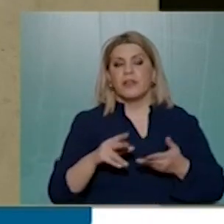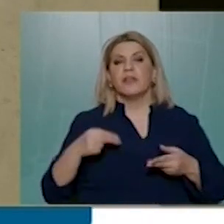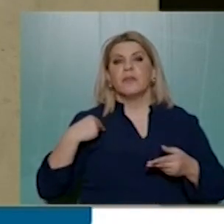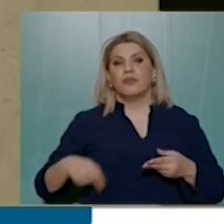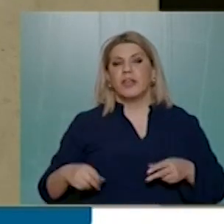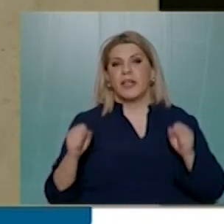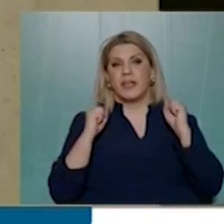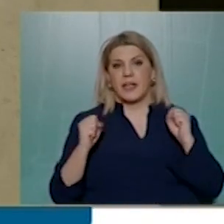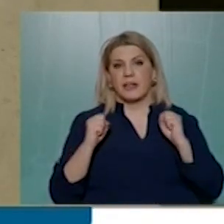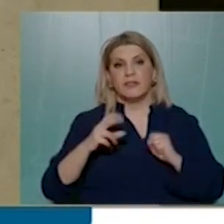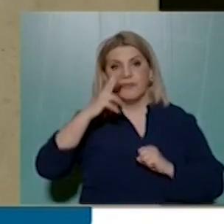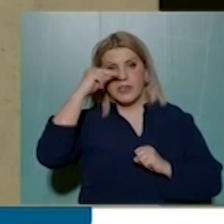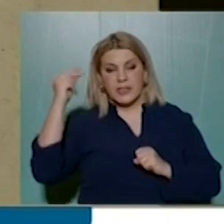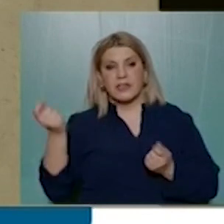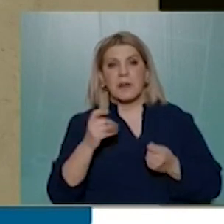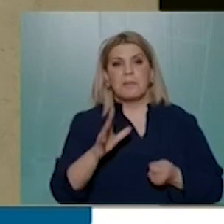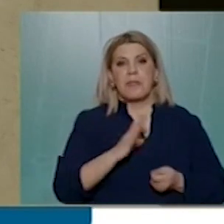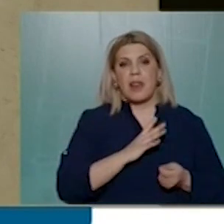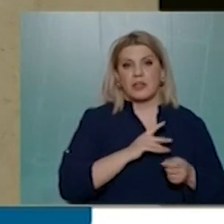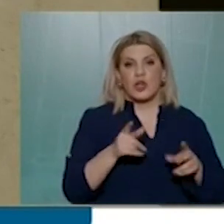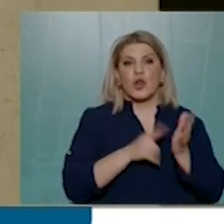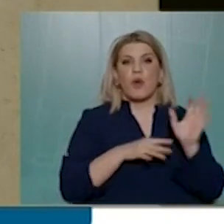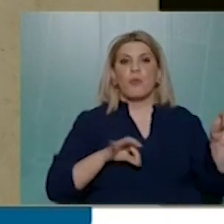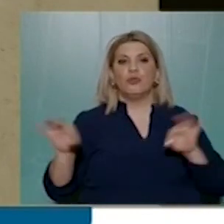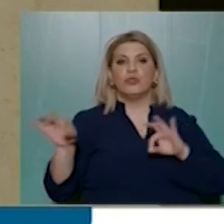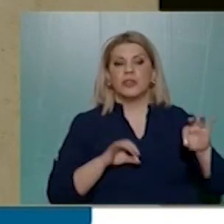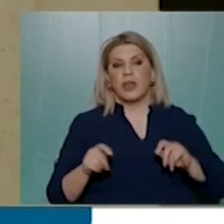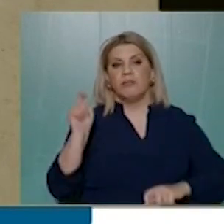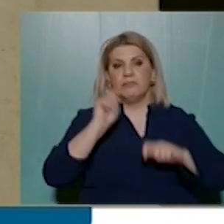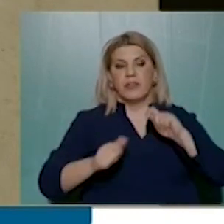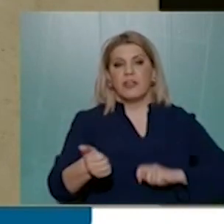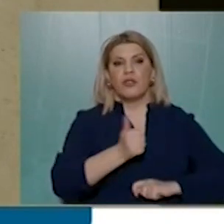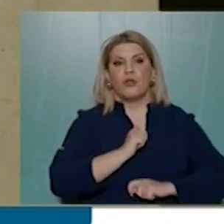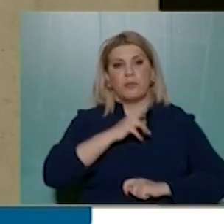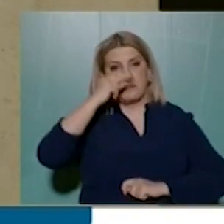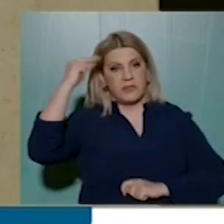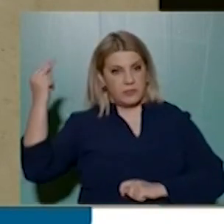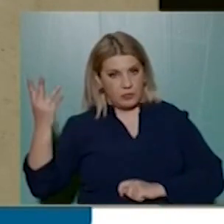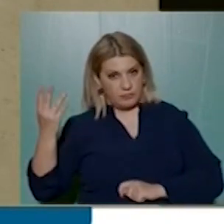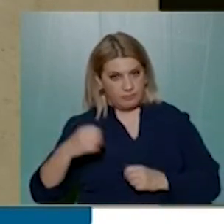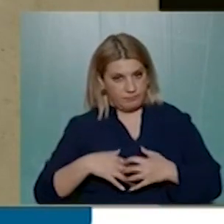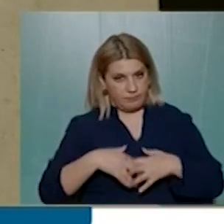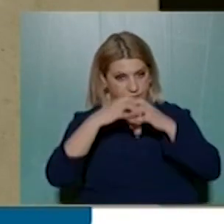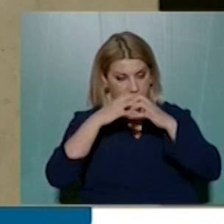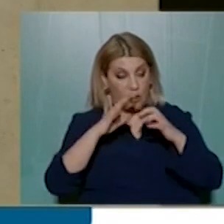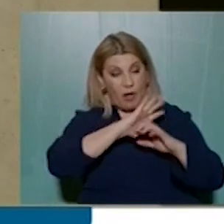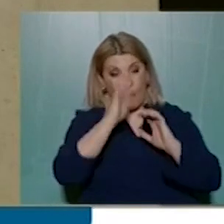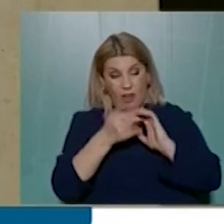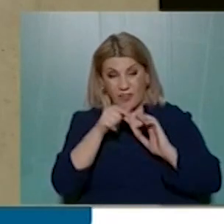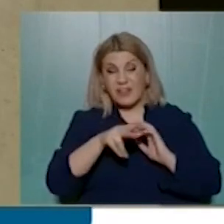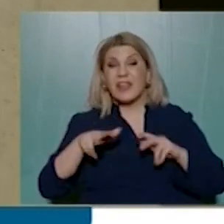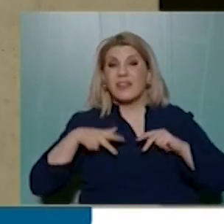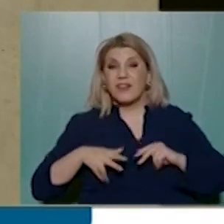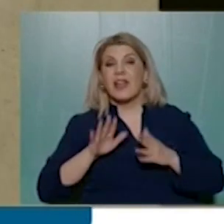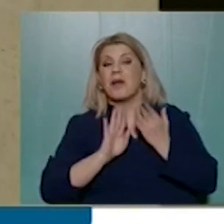υγεία κάνει τους φοιτητές πελάτες με το νομοσχέδιο για την ίδρυση ιδιωτικών πανεπιστημίων απέναντι σε όλα αυτά το κράτος και η